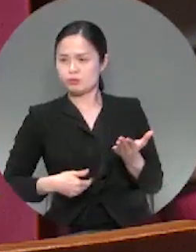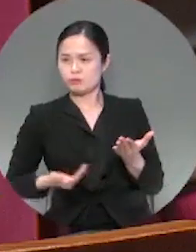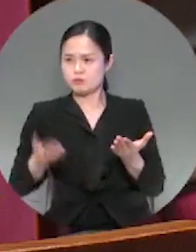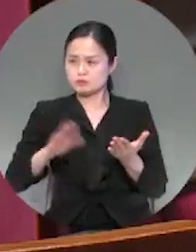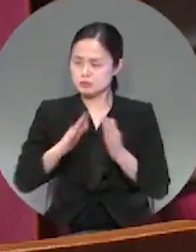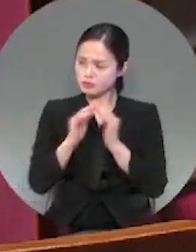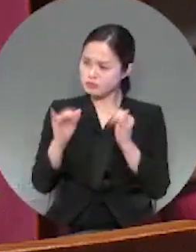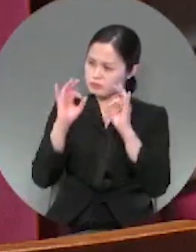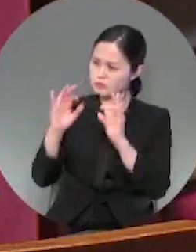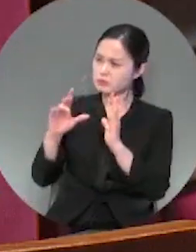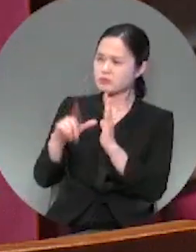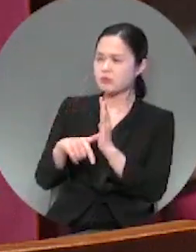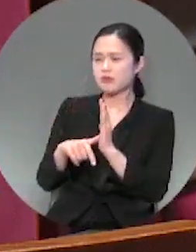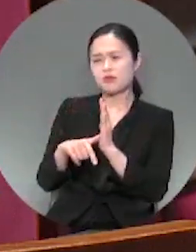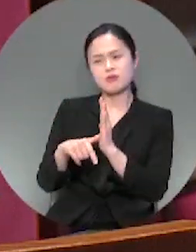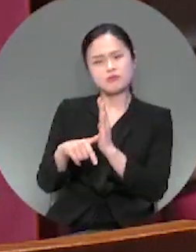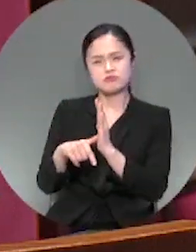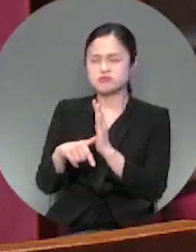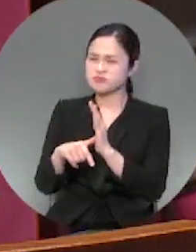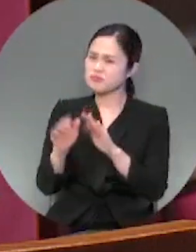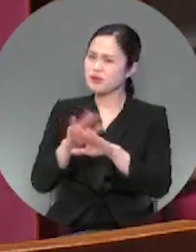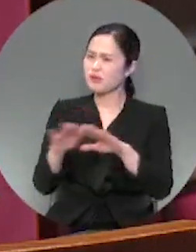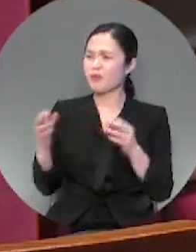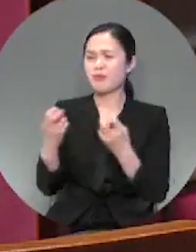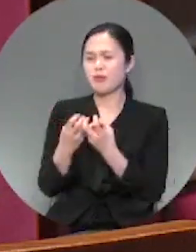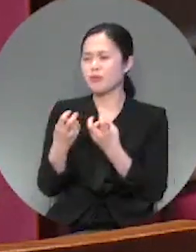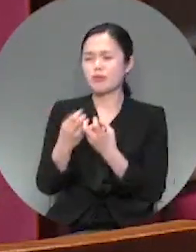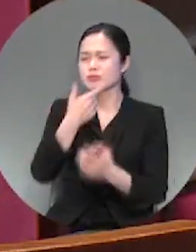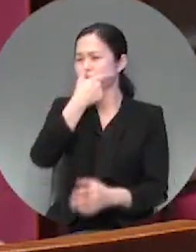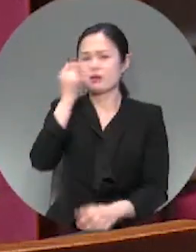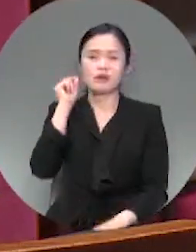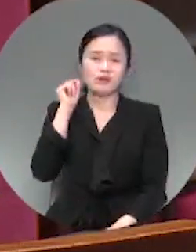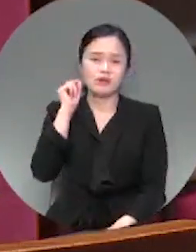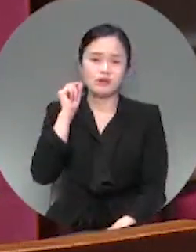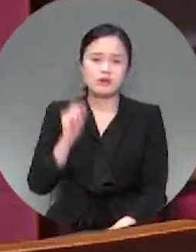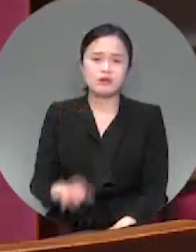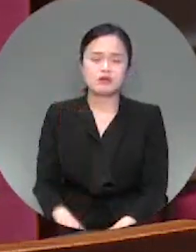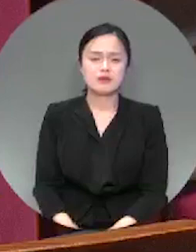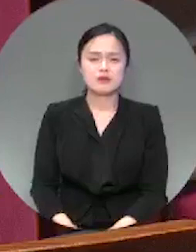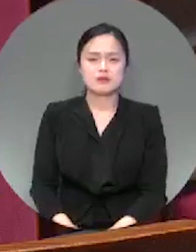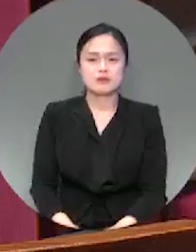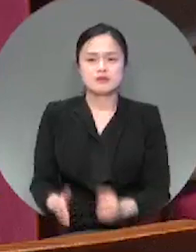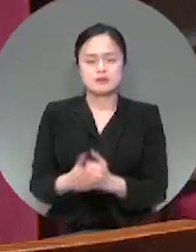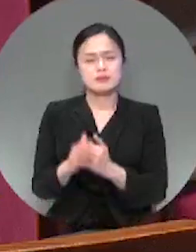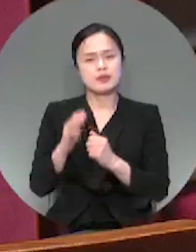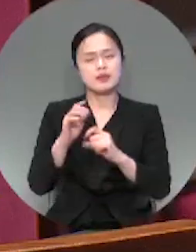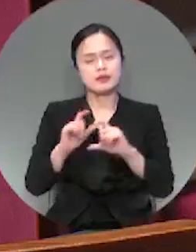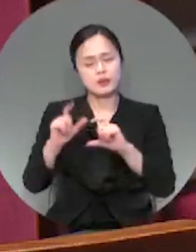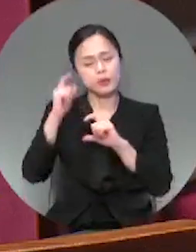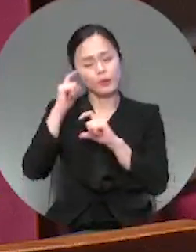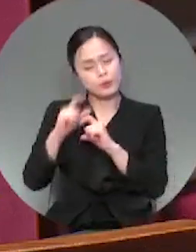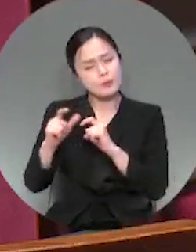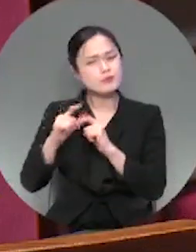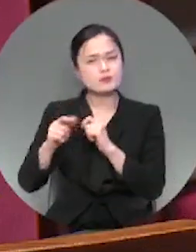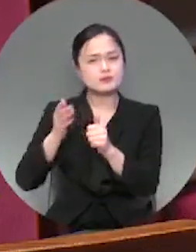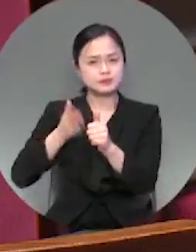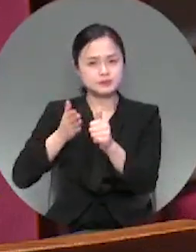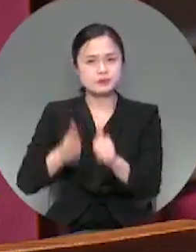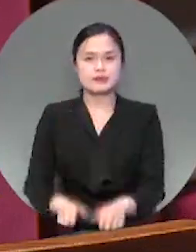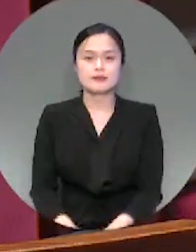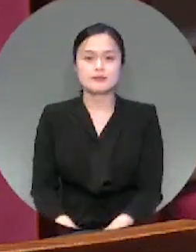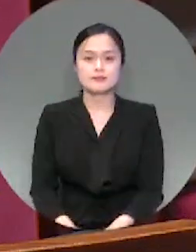있다. 지금 보완이 필요할 것으로 봅니다. 그리고 마지막으로 제가 총리께